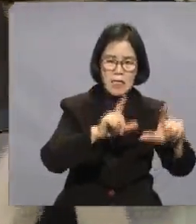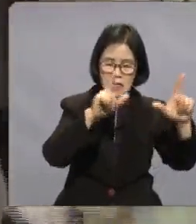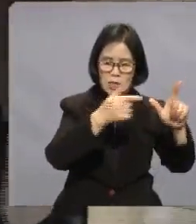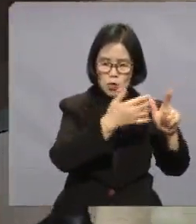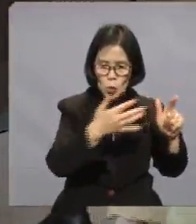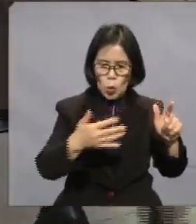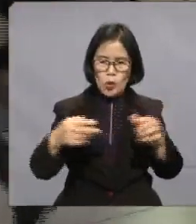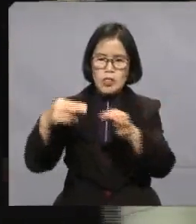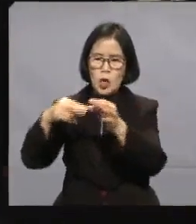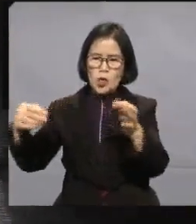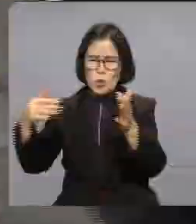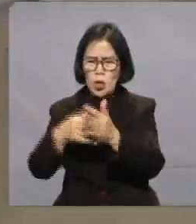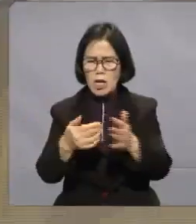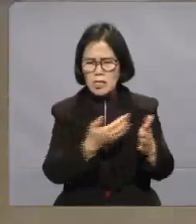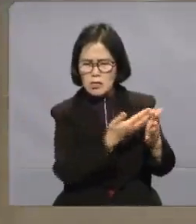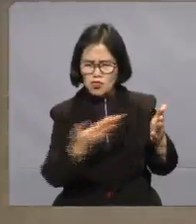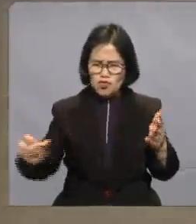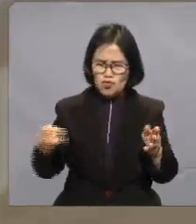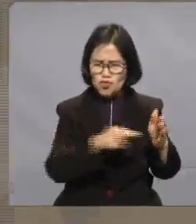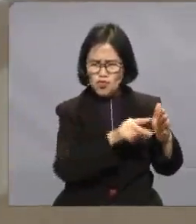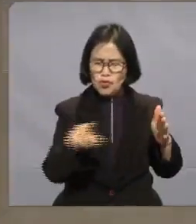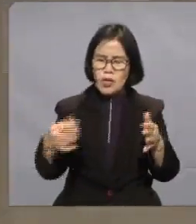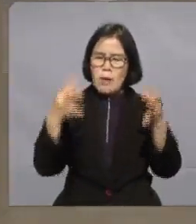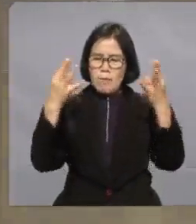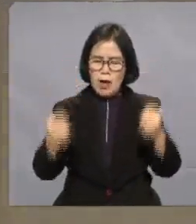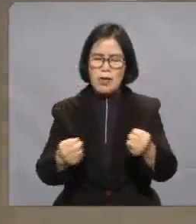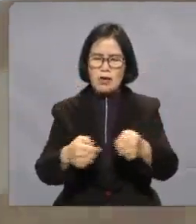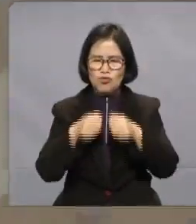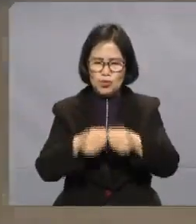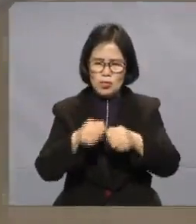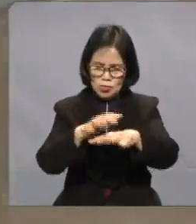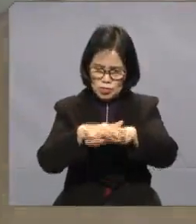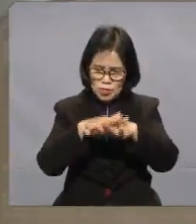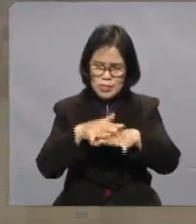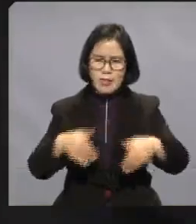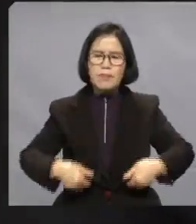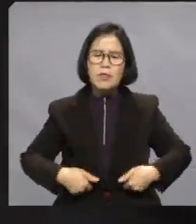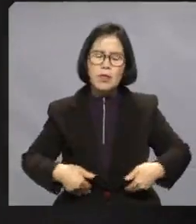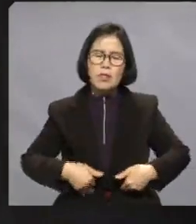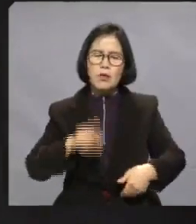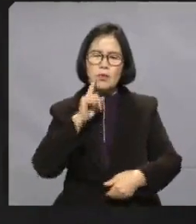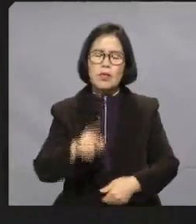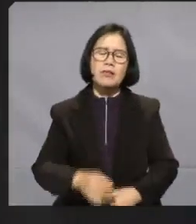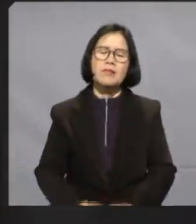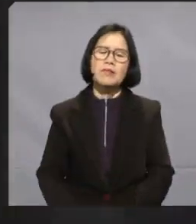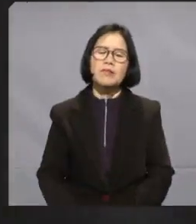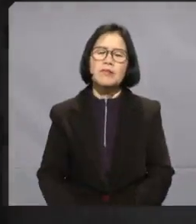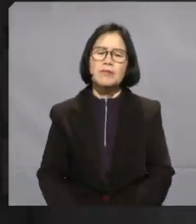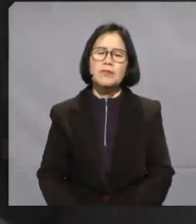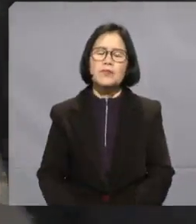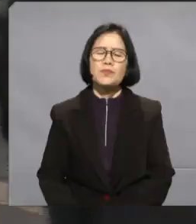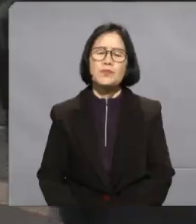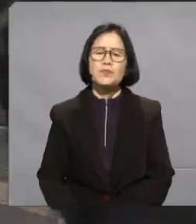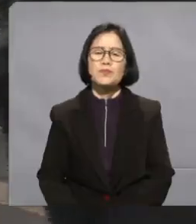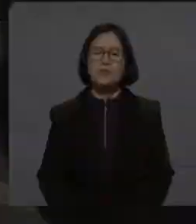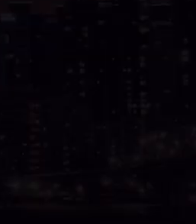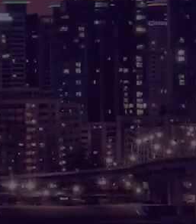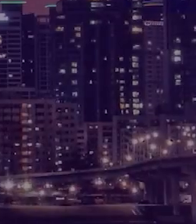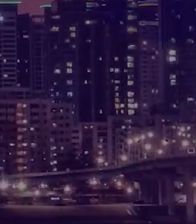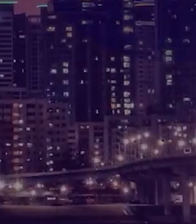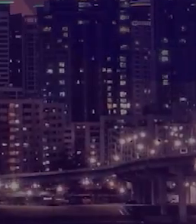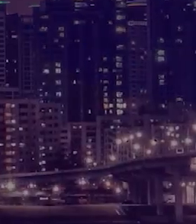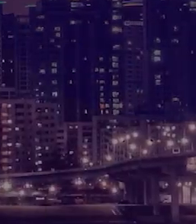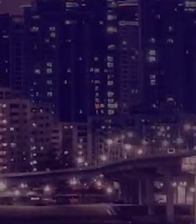등으로 출퇴근하는 시민이 워낙 많아 구체적 청사진이 마련돼야 한다는 지적입니다. OBS 뉴스 백소민입니다.